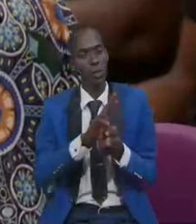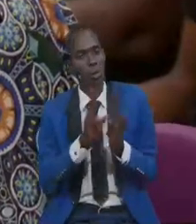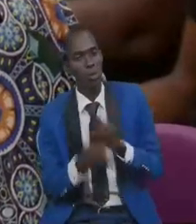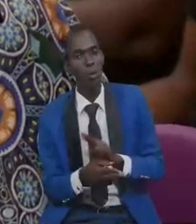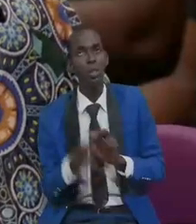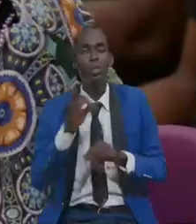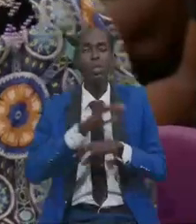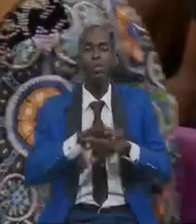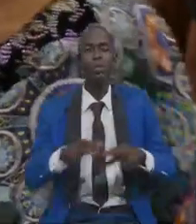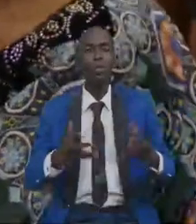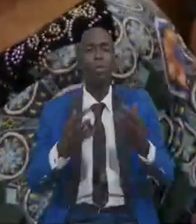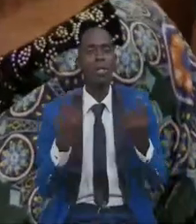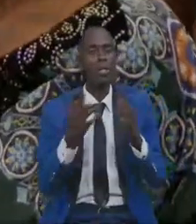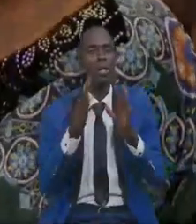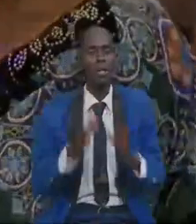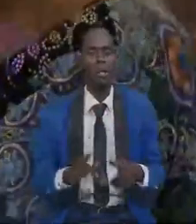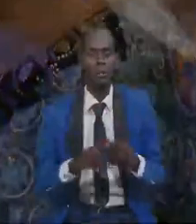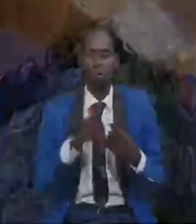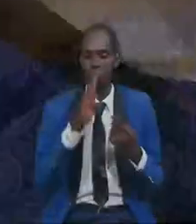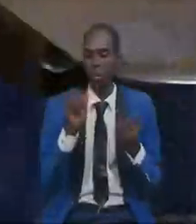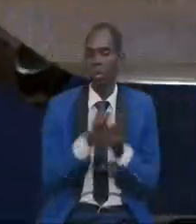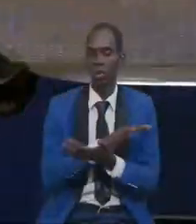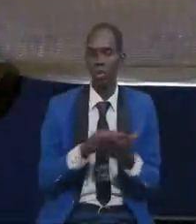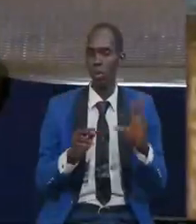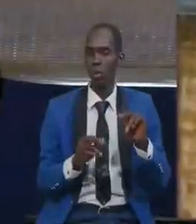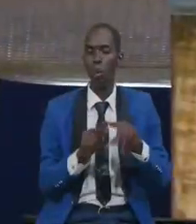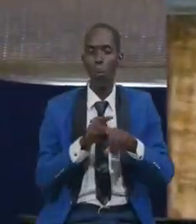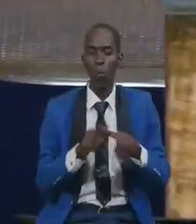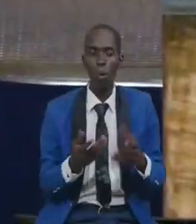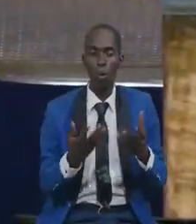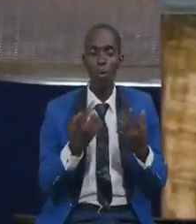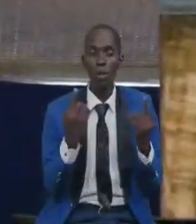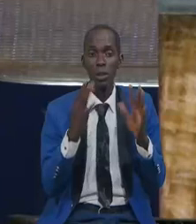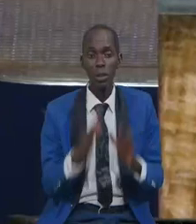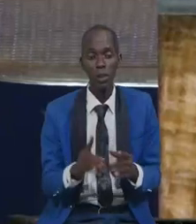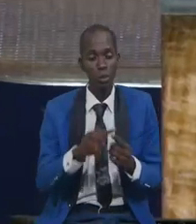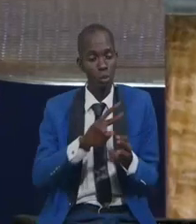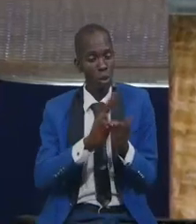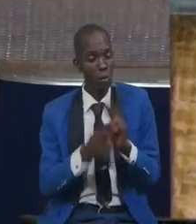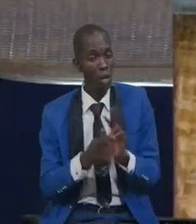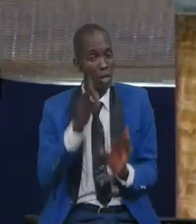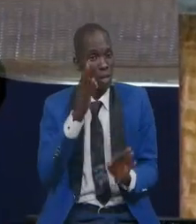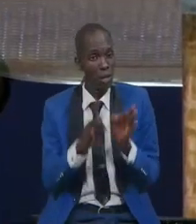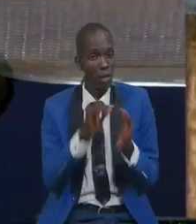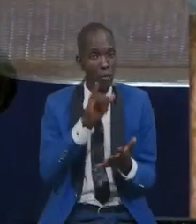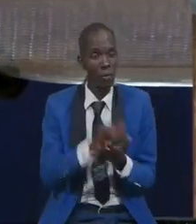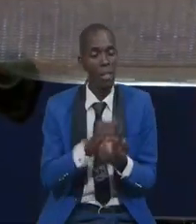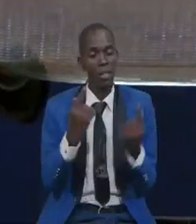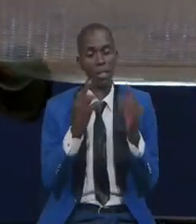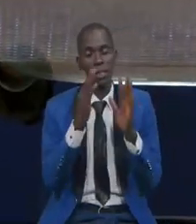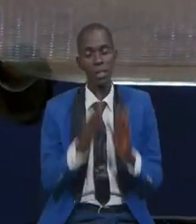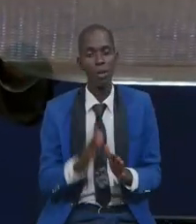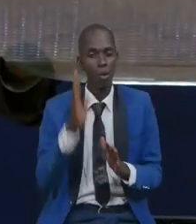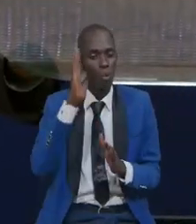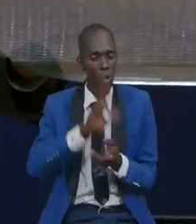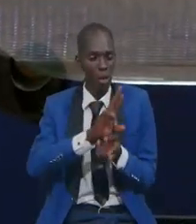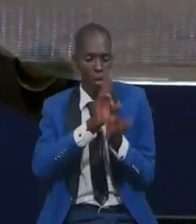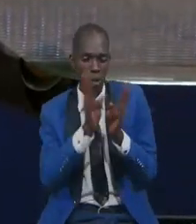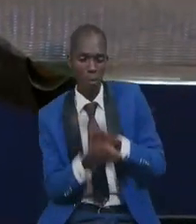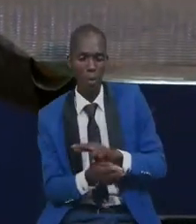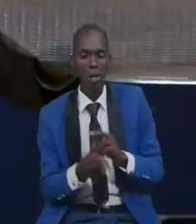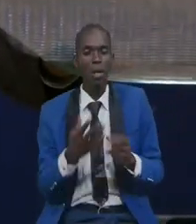pour périr. Il veut que le pécheur se repente. Et si ce pécheur se repent, revient de sa méchanceté, si ce roi,